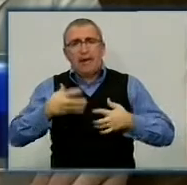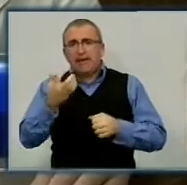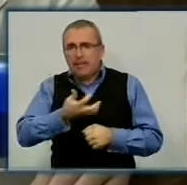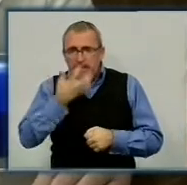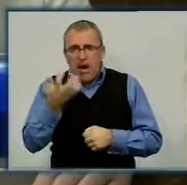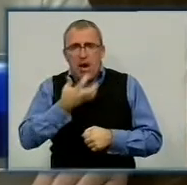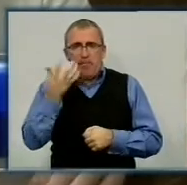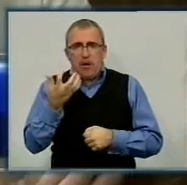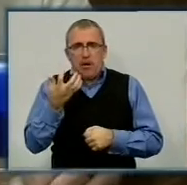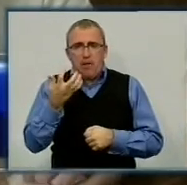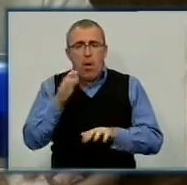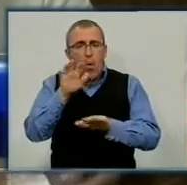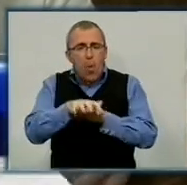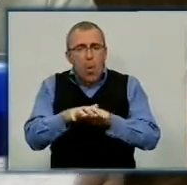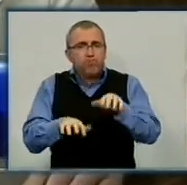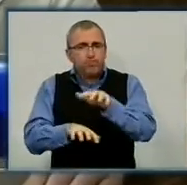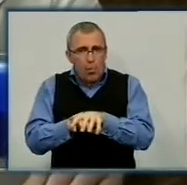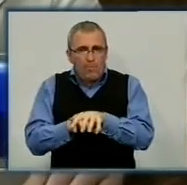тепла обувка